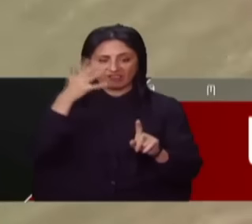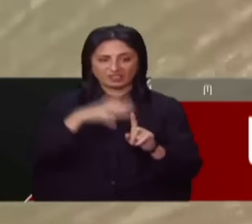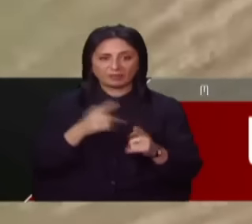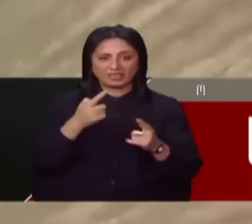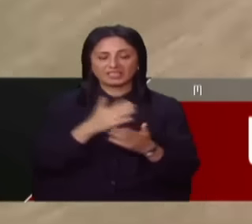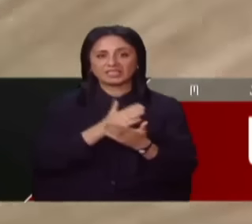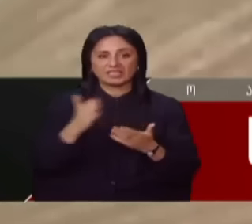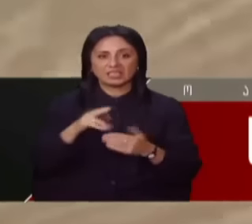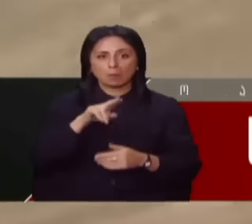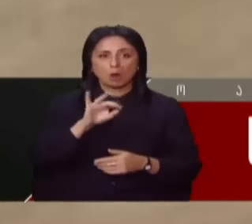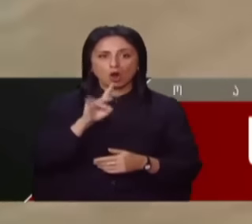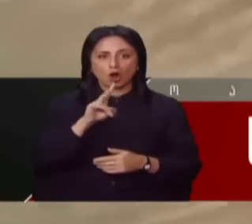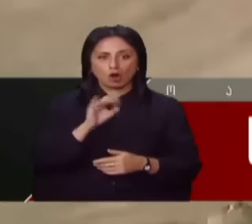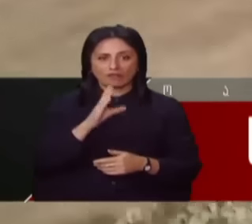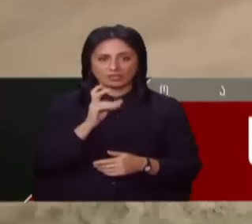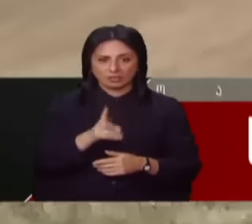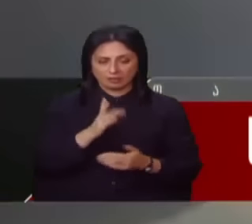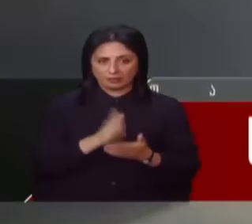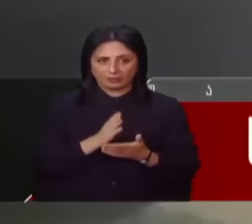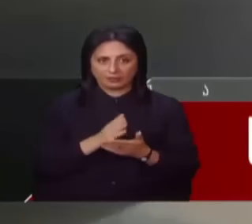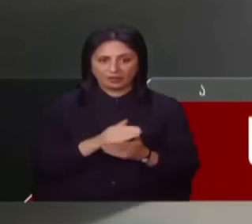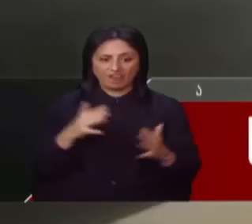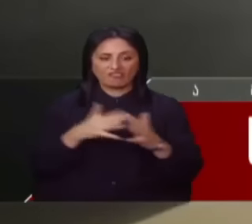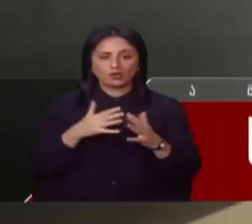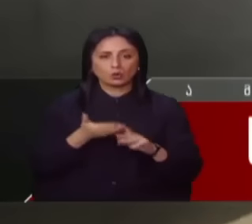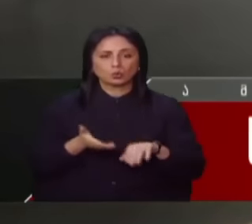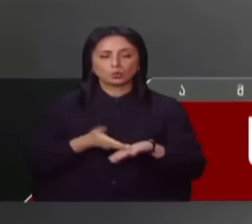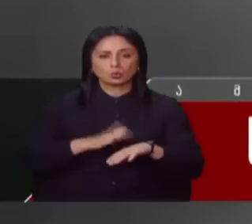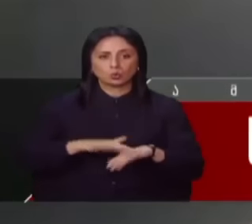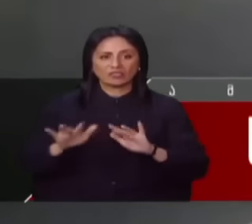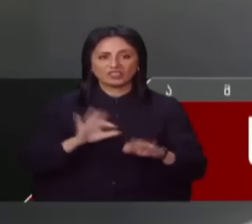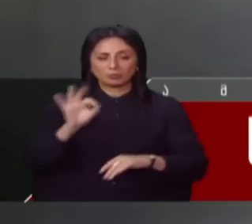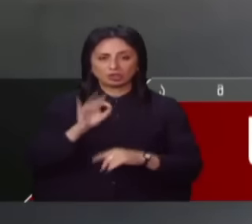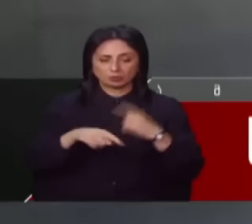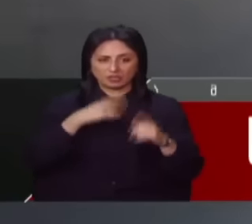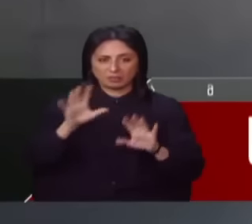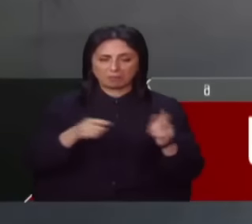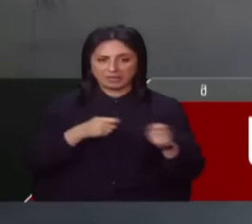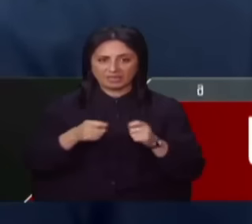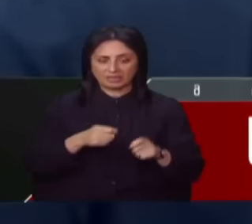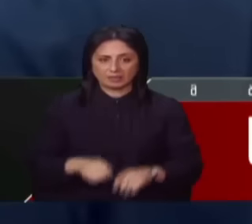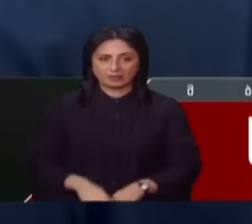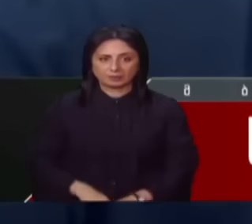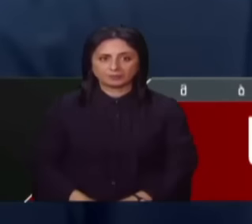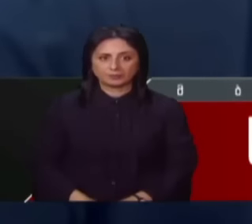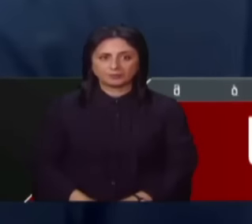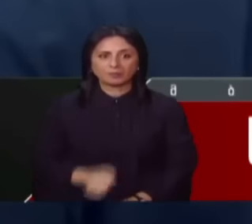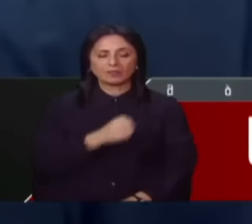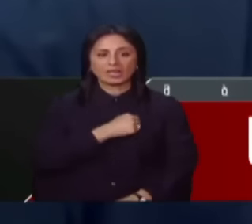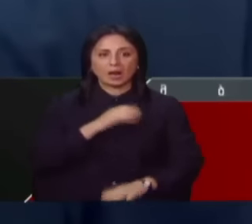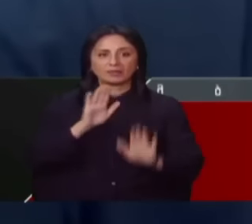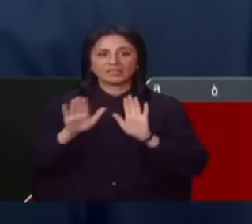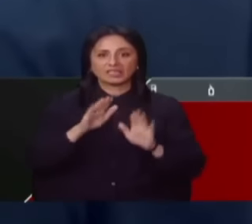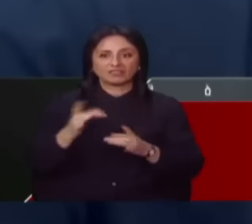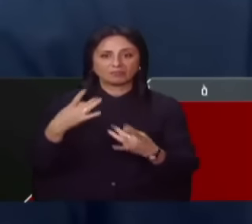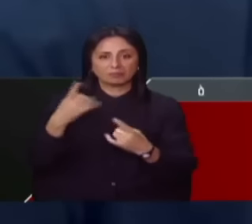didi tsili Pokrovskis mimartulebaze modis frontze rtuli vitarebis shesakheb saubrobs prezidentits Armiis